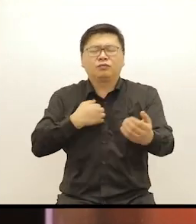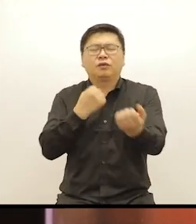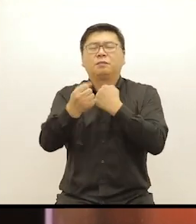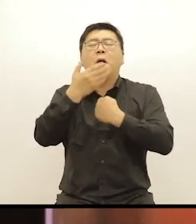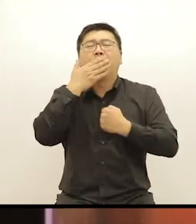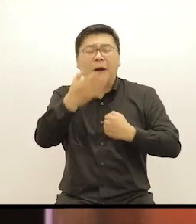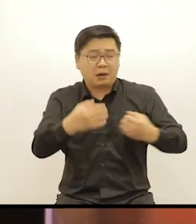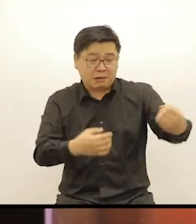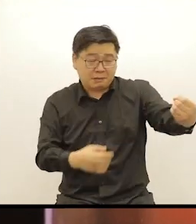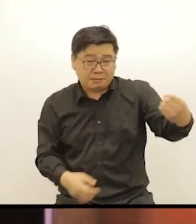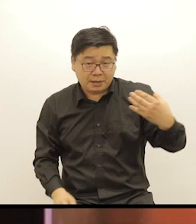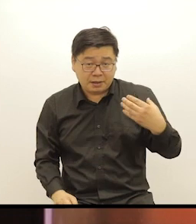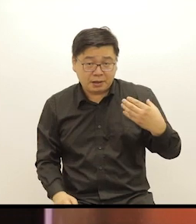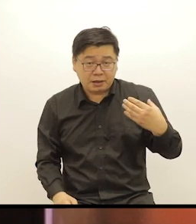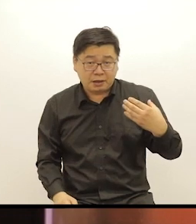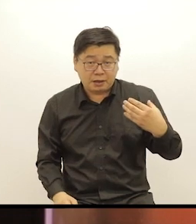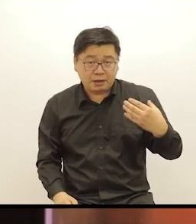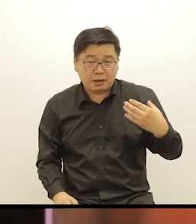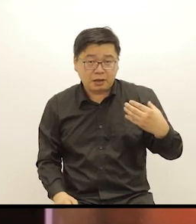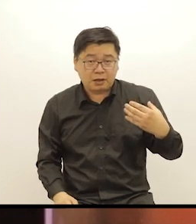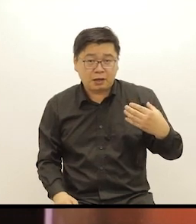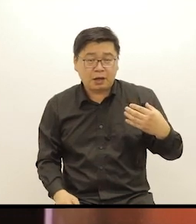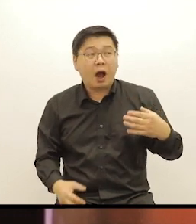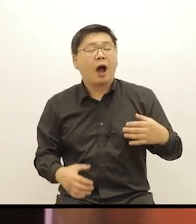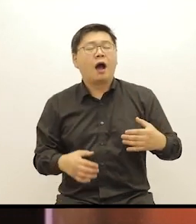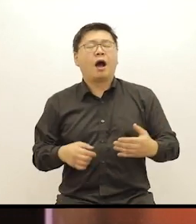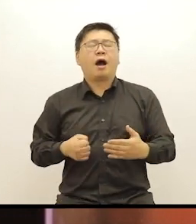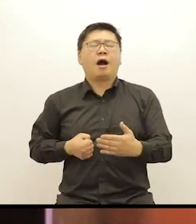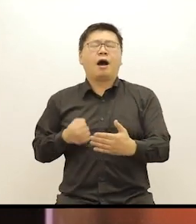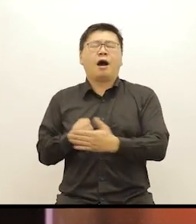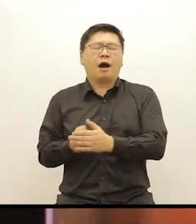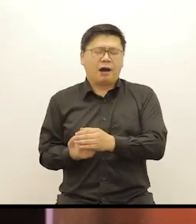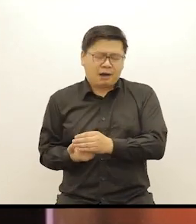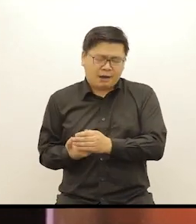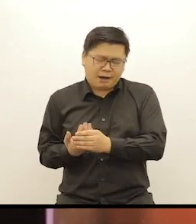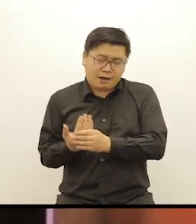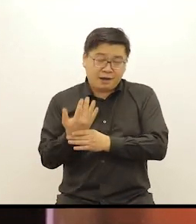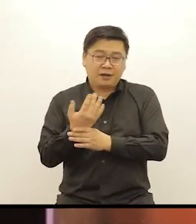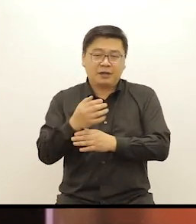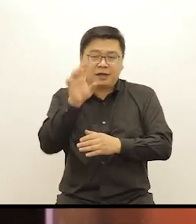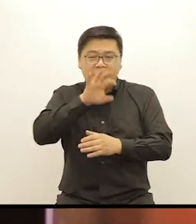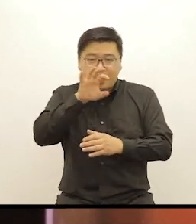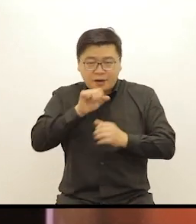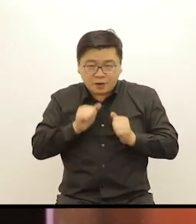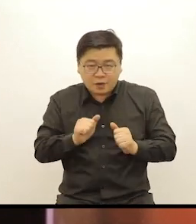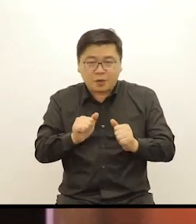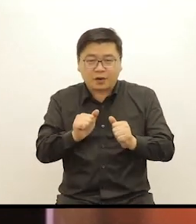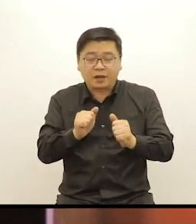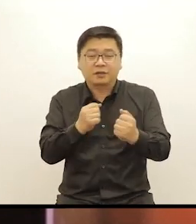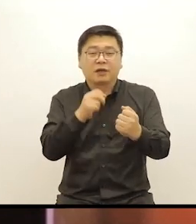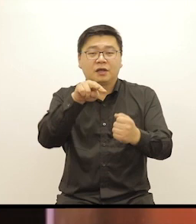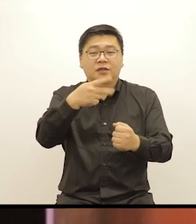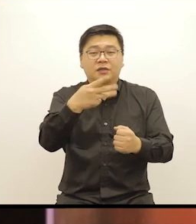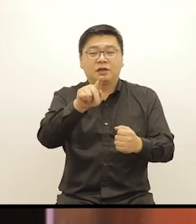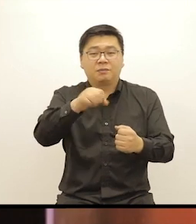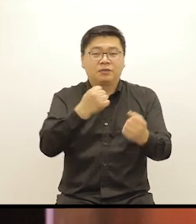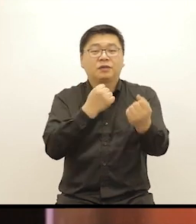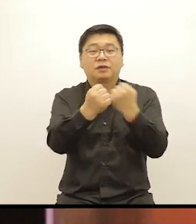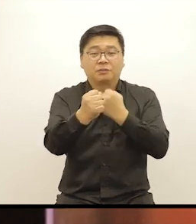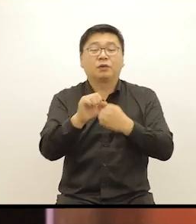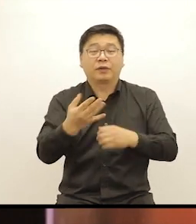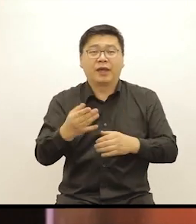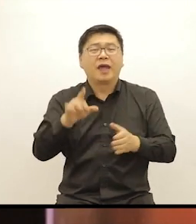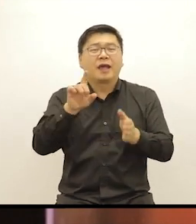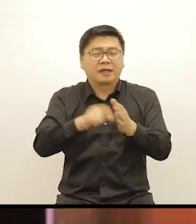말 한마디에 저는 굉장히 용기를 얻고 다시 또 도전을 해서 이어나갔거든요. 네. 그래서 그때 깨달은